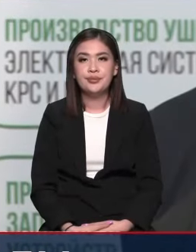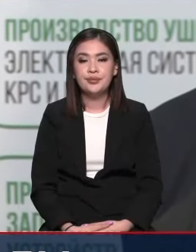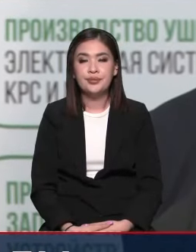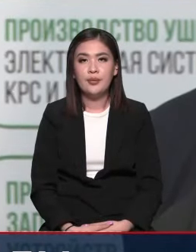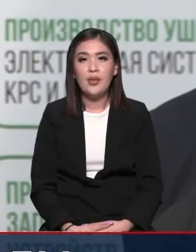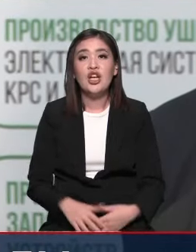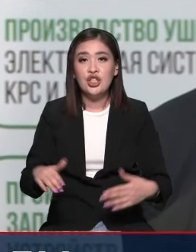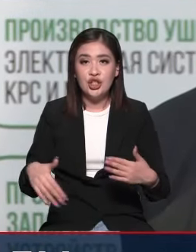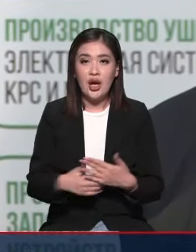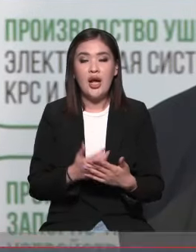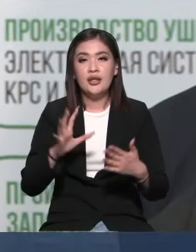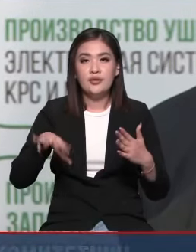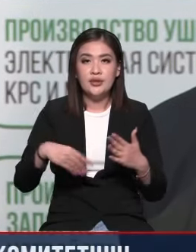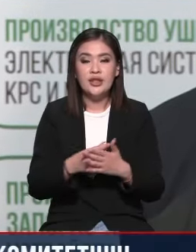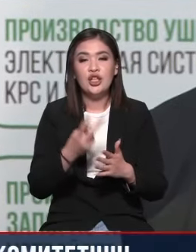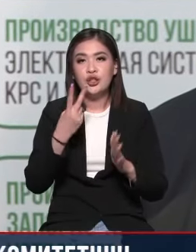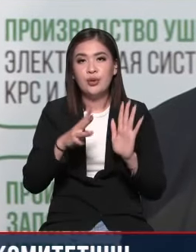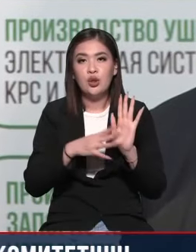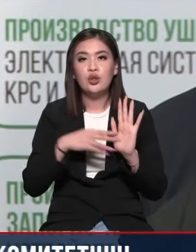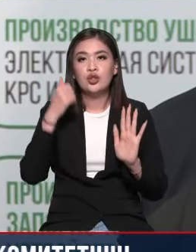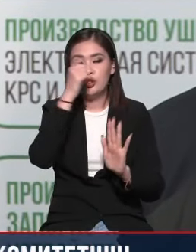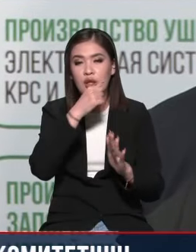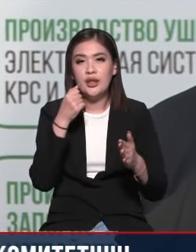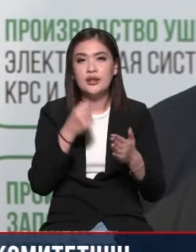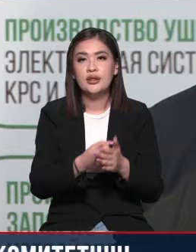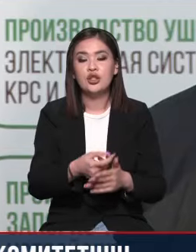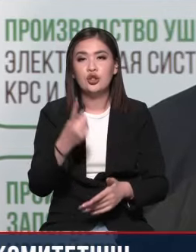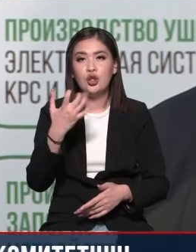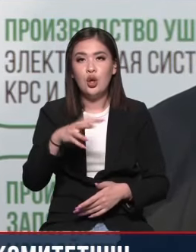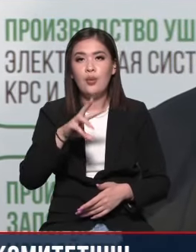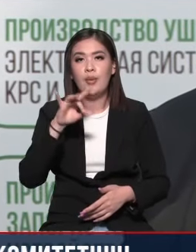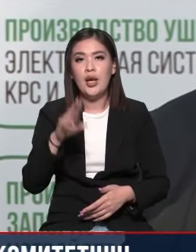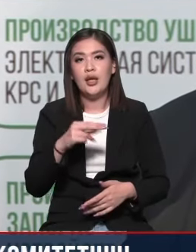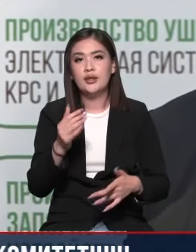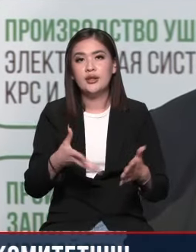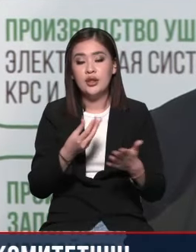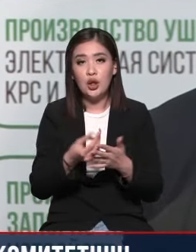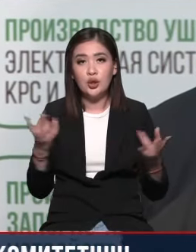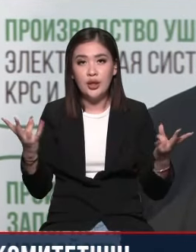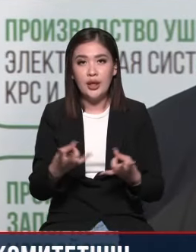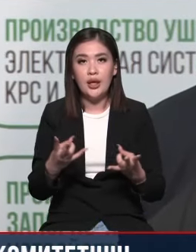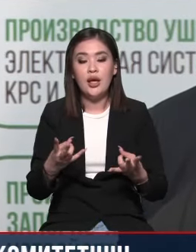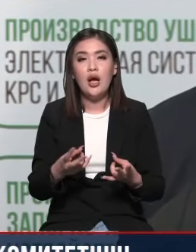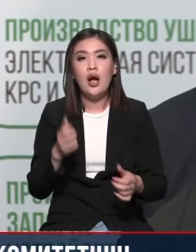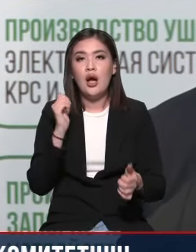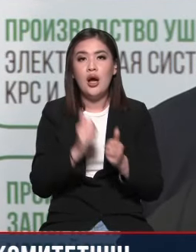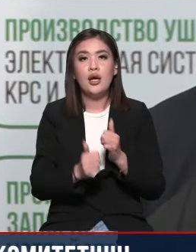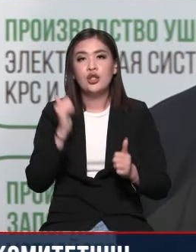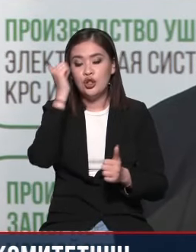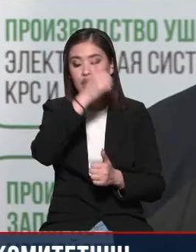жаңа инвестициялық циклда біз 29 жылға дейін 150 миллиард ақш долларын инвестиция тартуымыз керек. әр жылға бөліп шаққанда